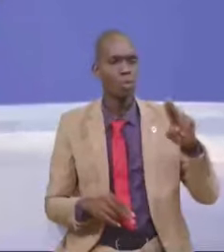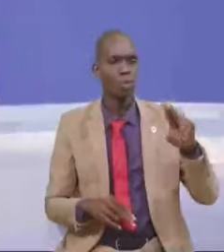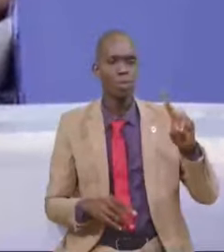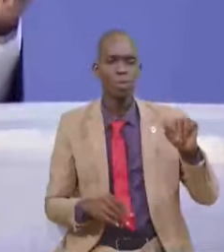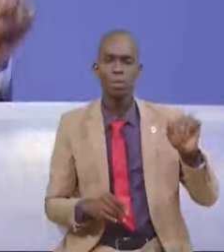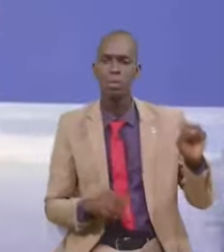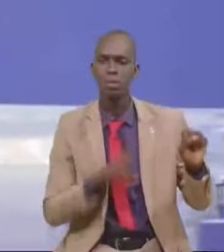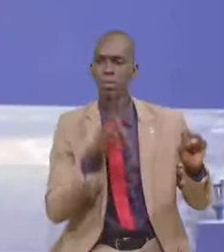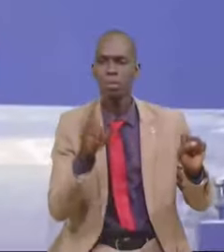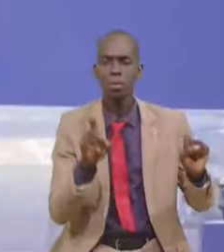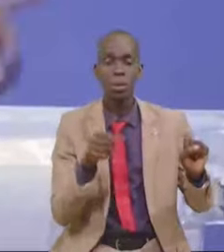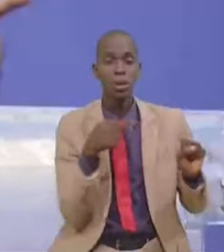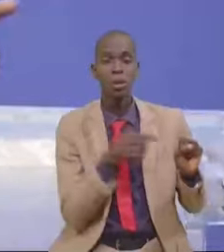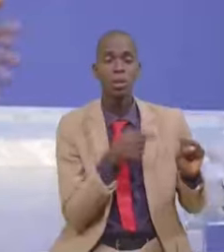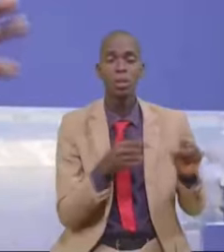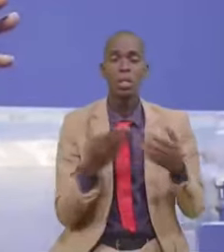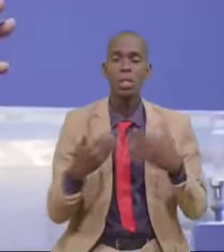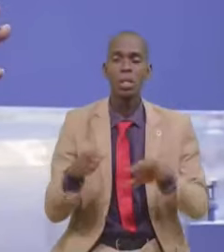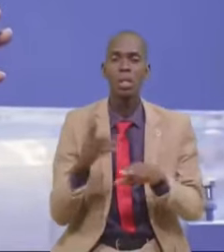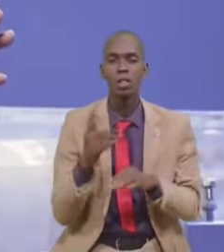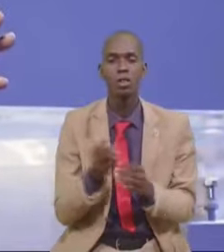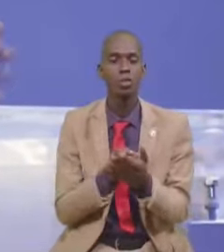Il a vendu la vérité.